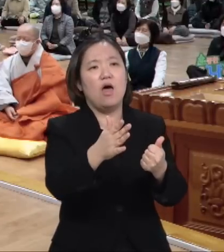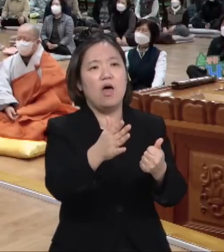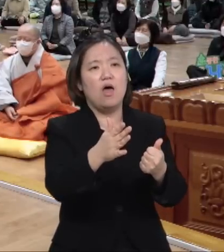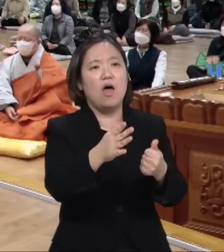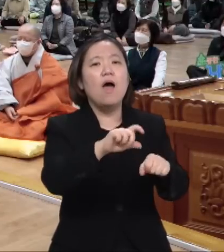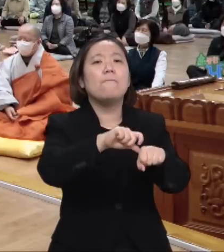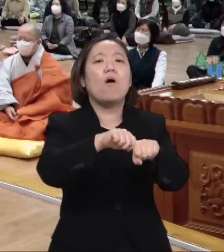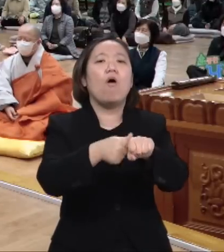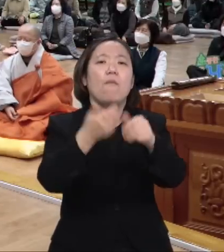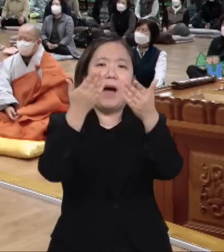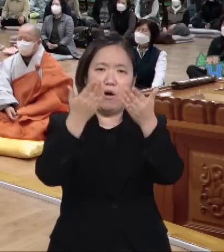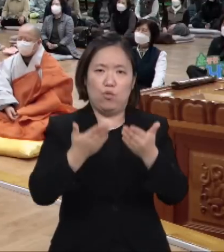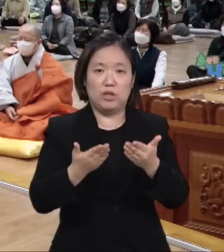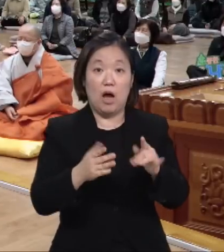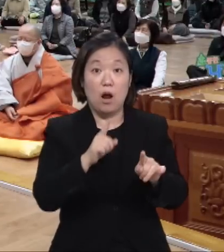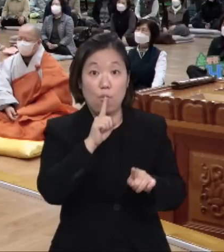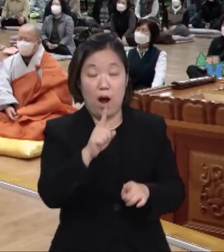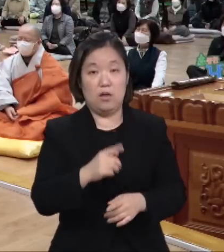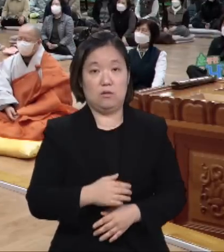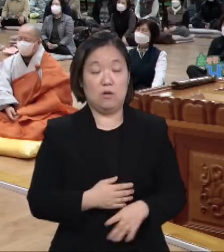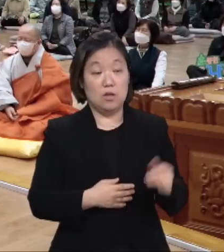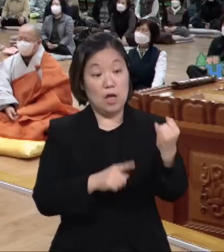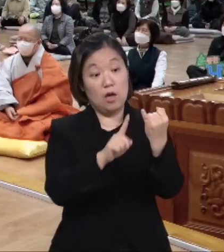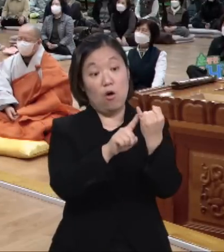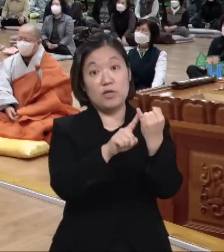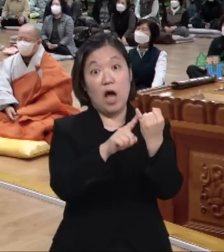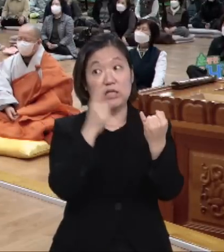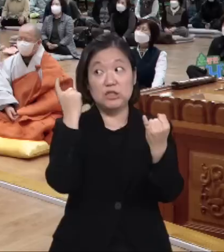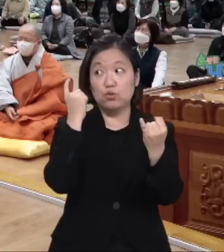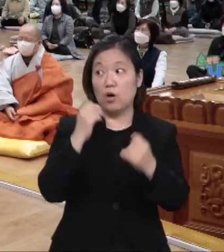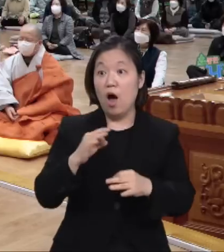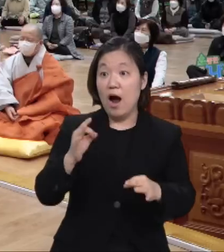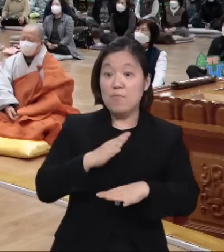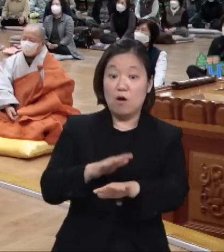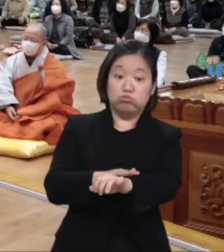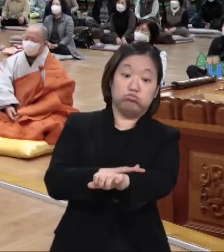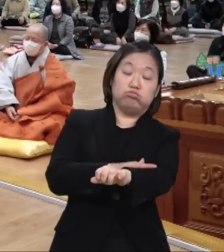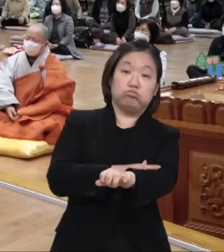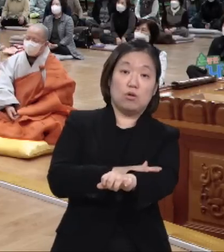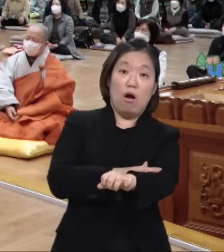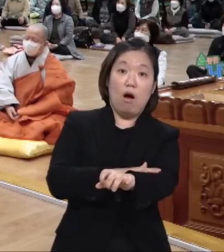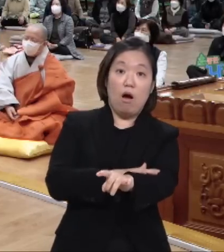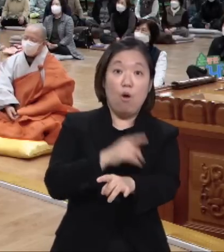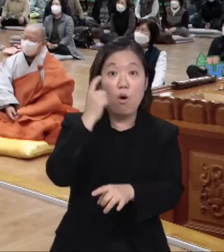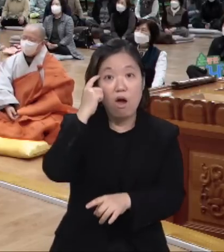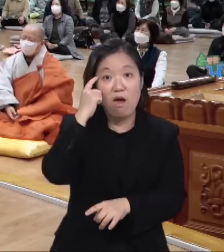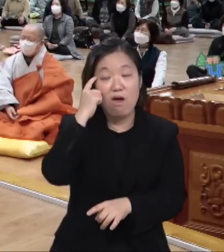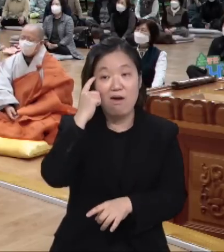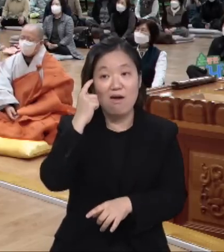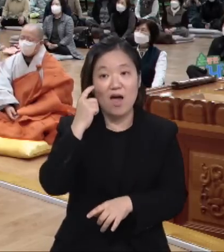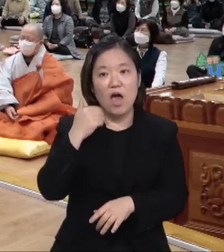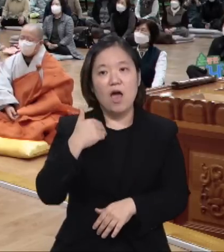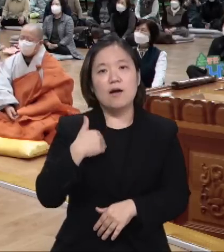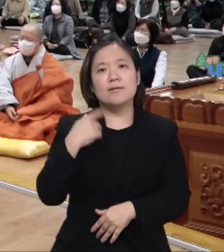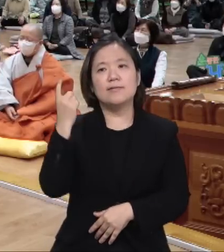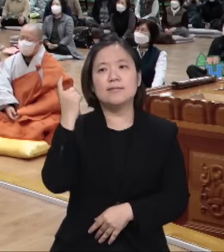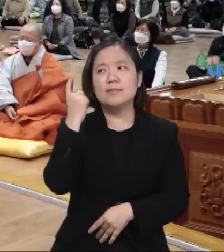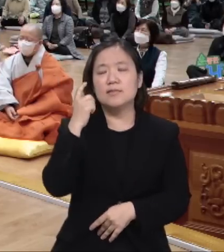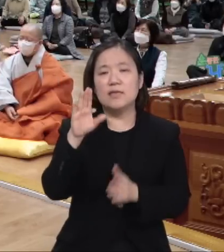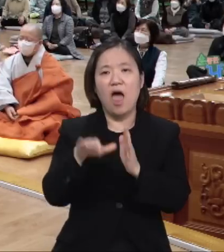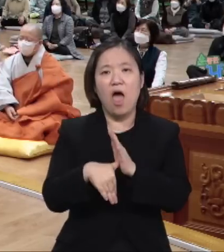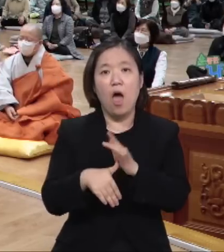그때이 정인자가 깜짝 놀랐대요 온몸에 소름이 돋으면서 왜냐 그 말을 듣는 순간